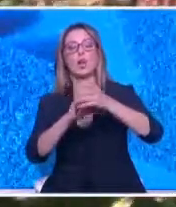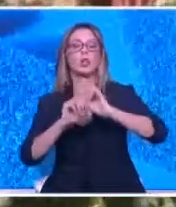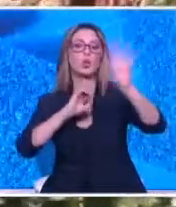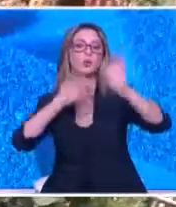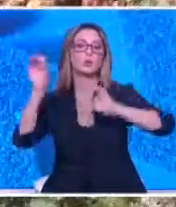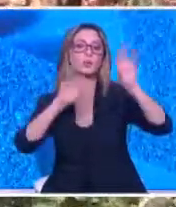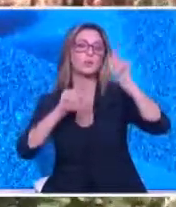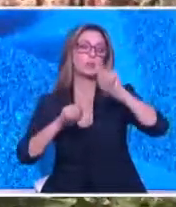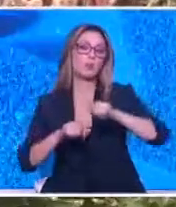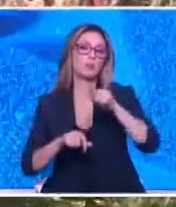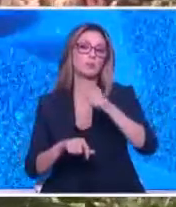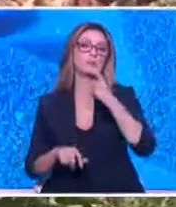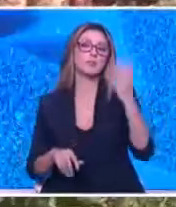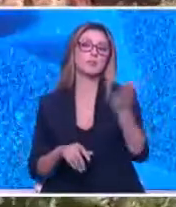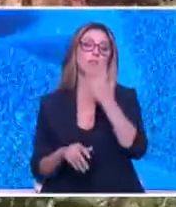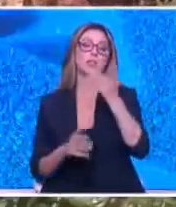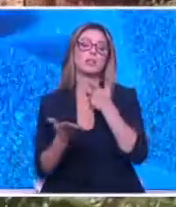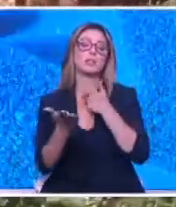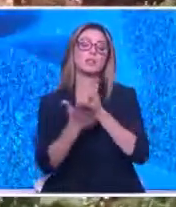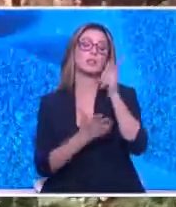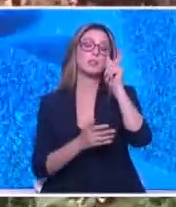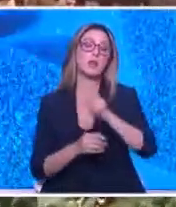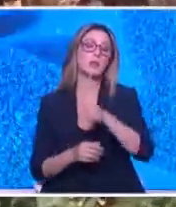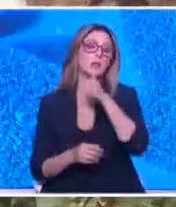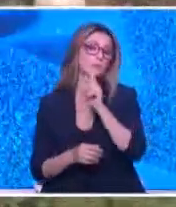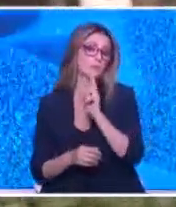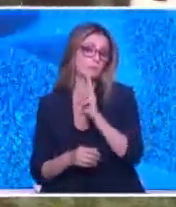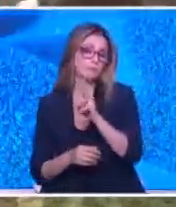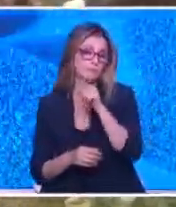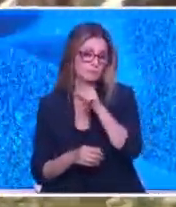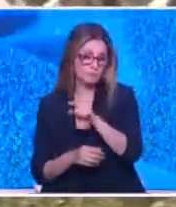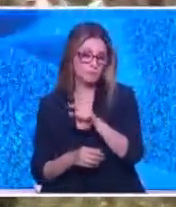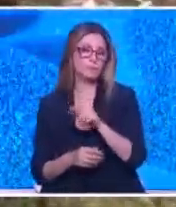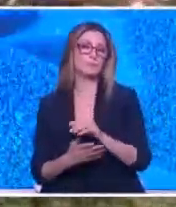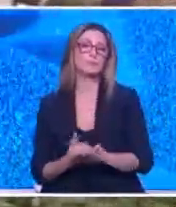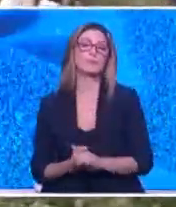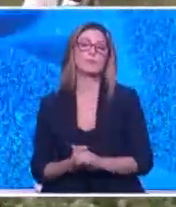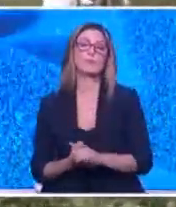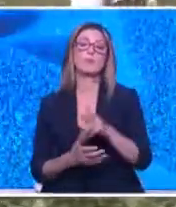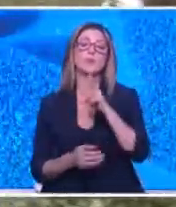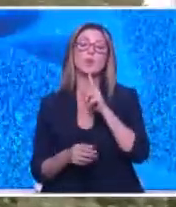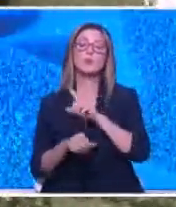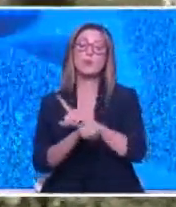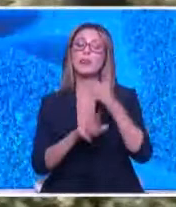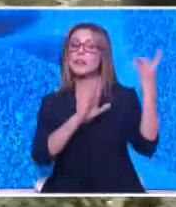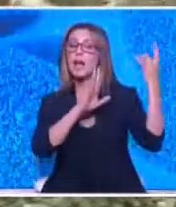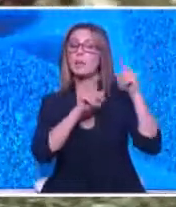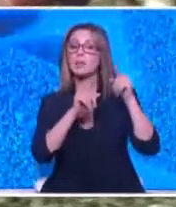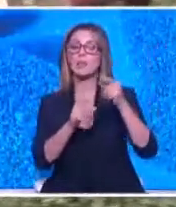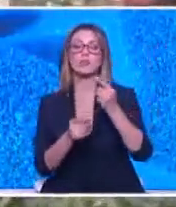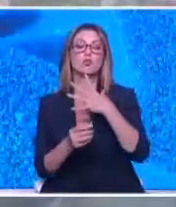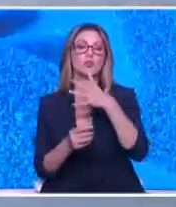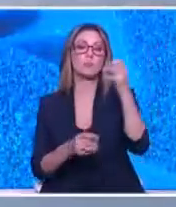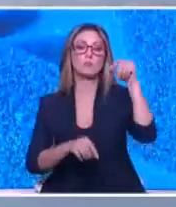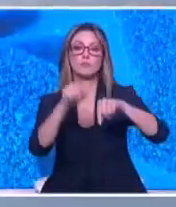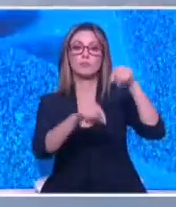Ege bölgesinde uzun yıllar çiftçilik yapan İsmail Mürsel'in ve Muzaffer Işıklı son yıllarda Diyarbakır'da domates ekmeye